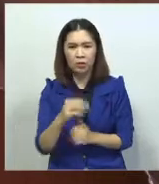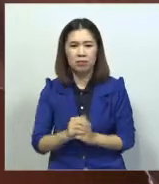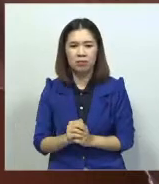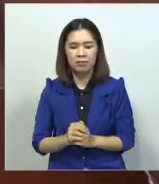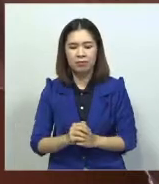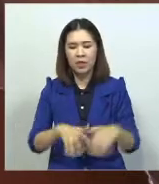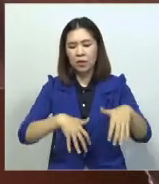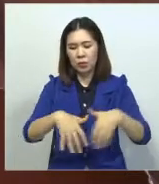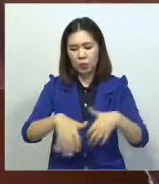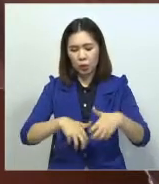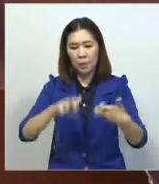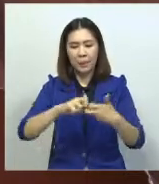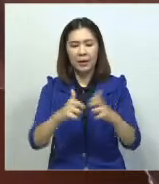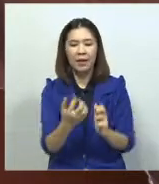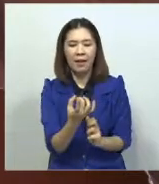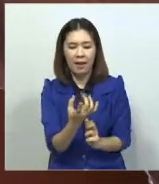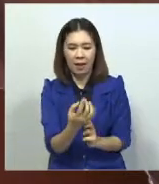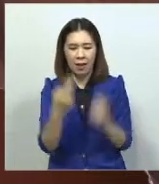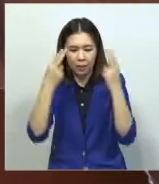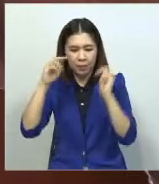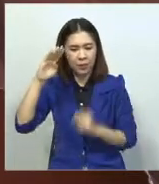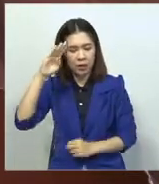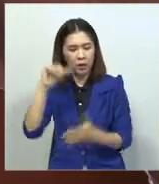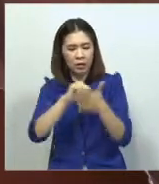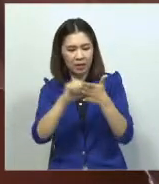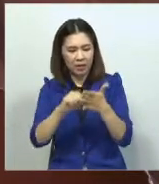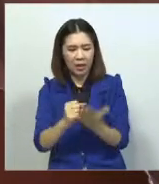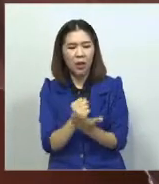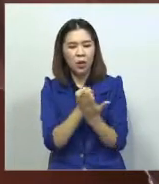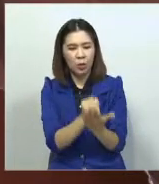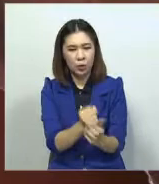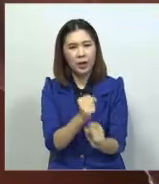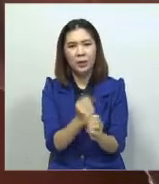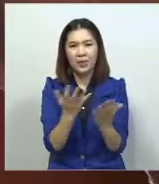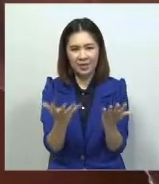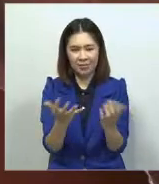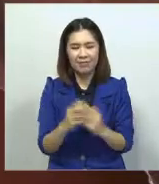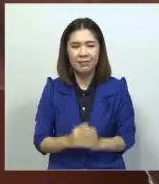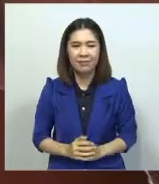ในพื้นที่มีปัญหาอะไรแล้วท่านสามารถช่วยแก้ไขปัญหาอย่างไรได้บ้างนะครับ